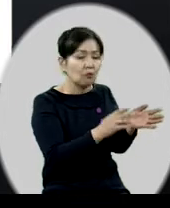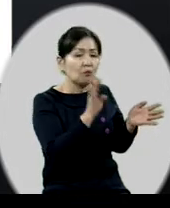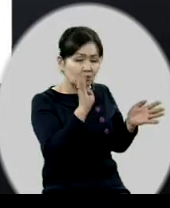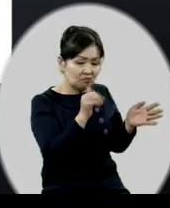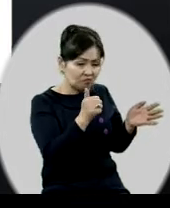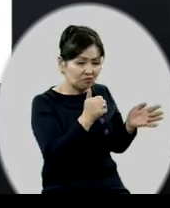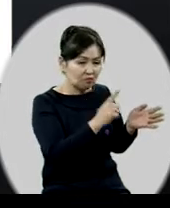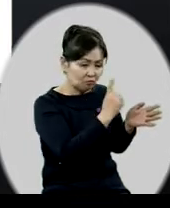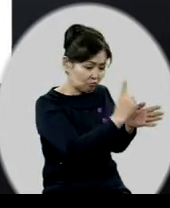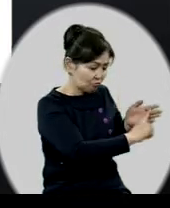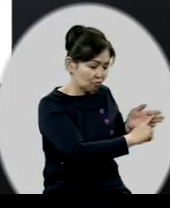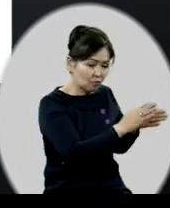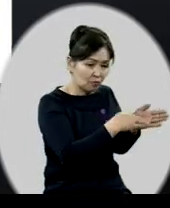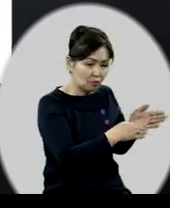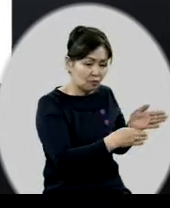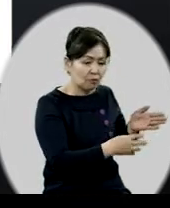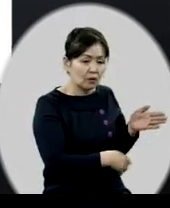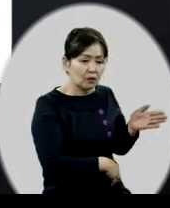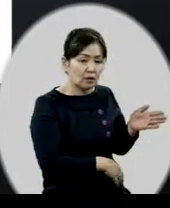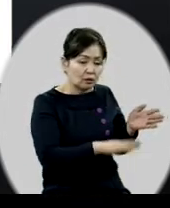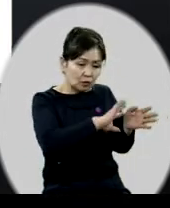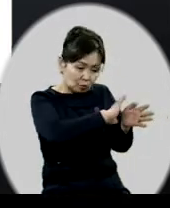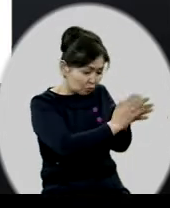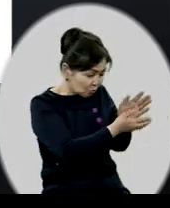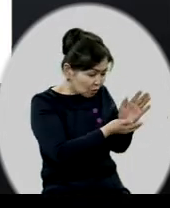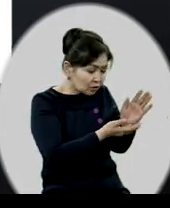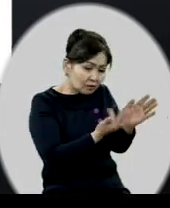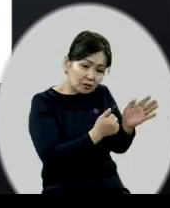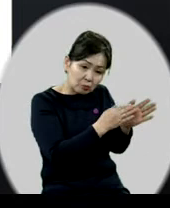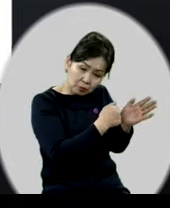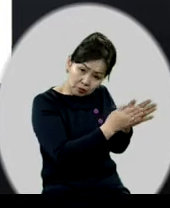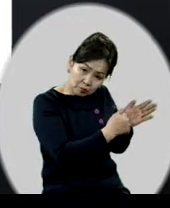байна. Одоо хэдэн хэсэг нь бодогдсон байна вэ?